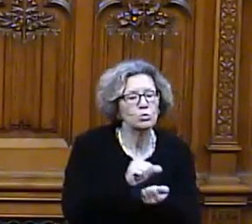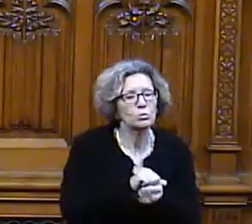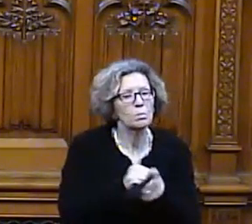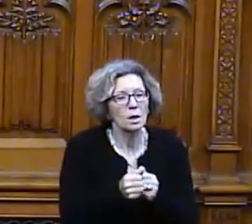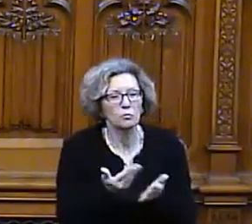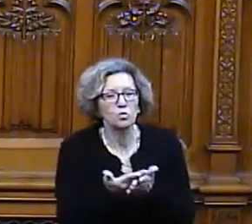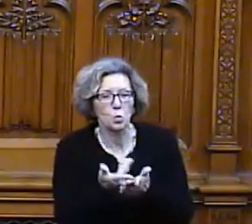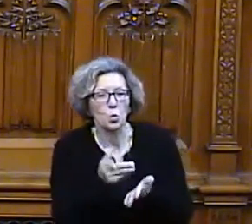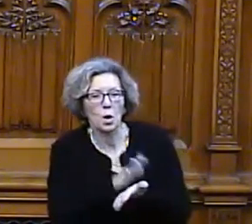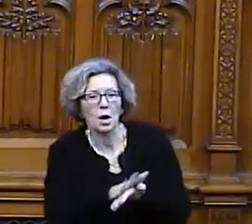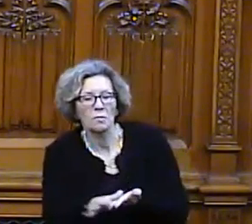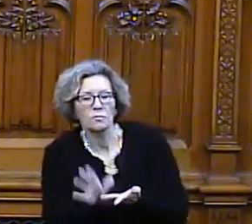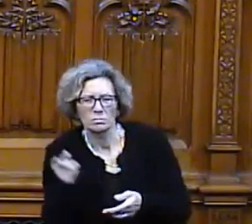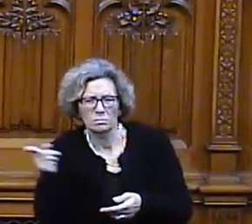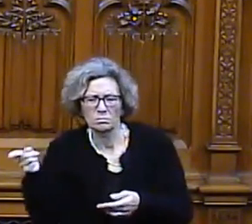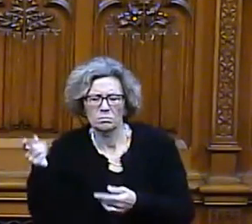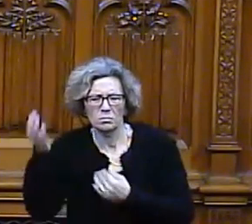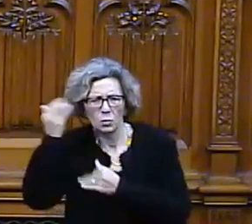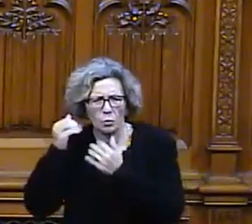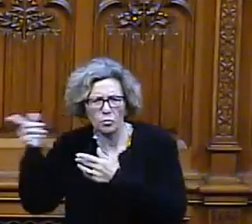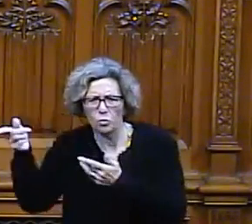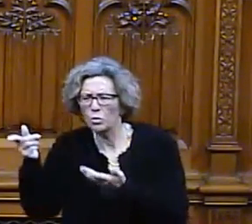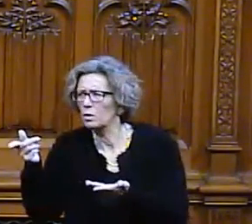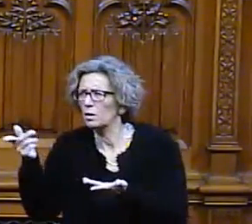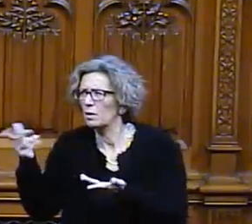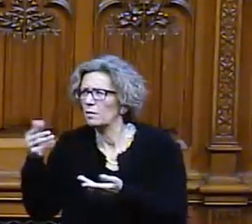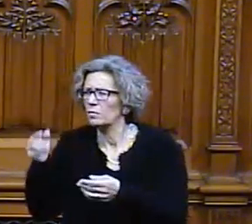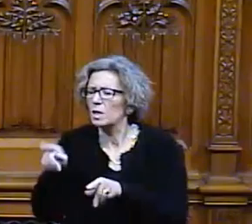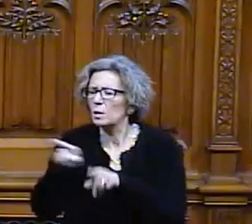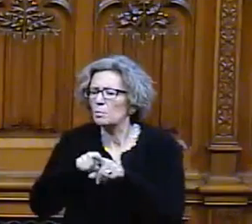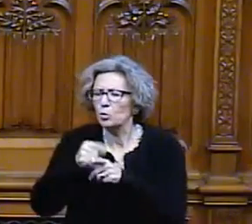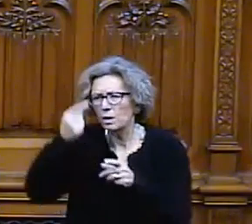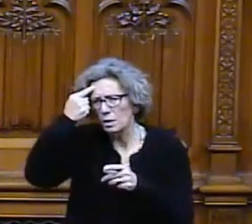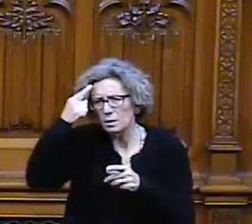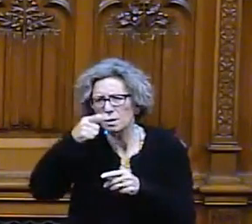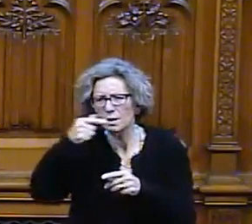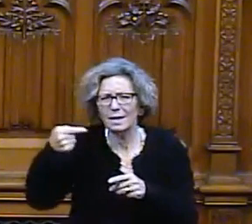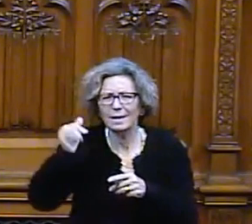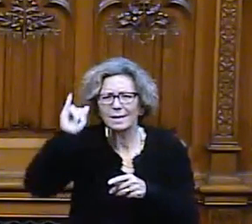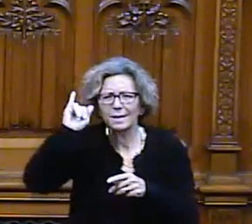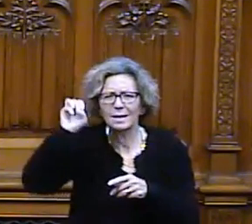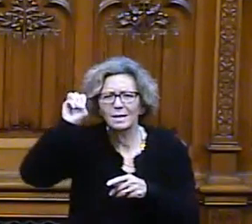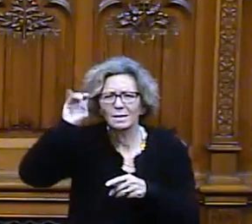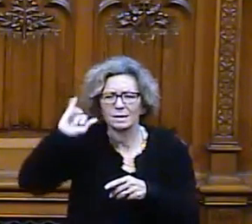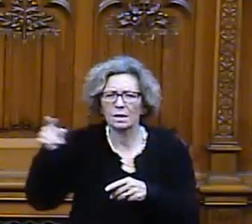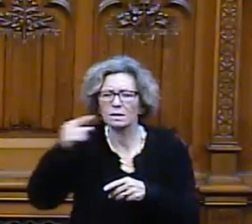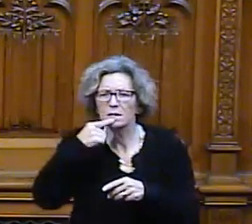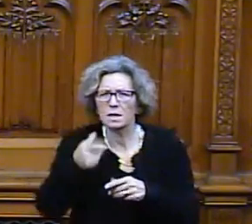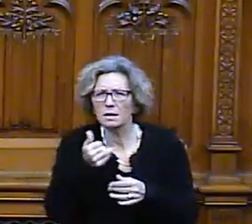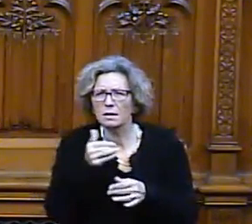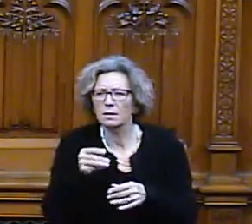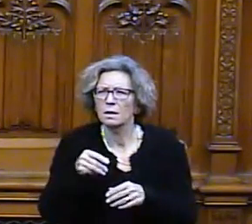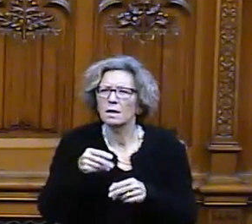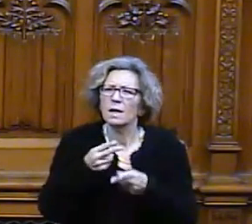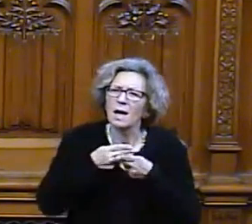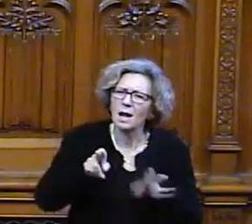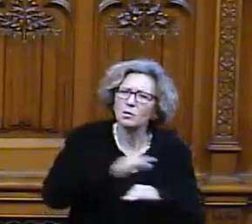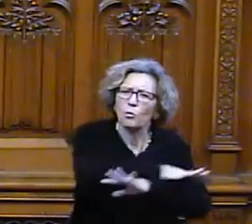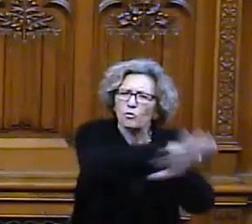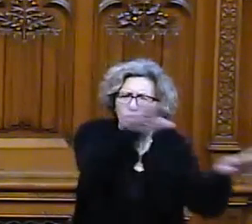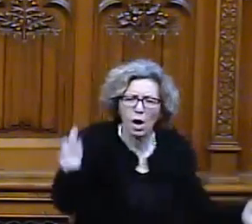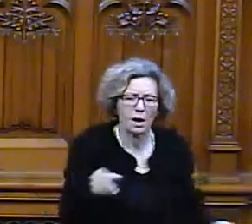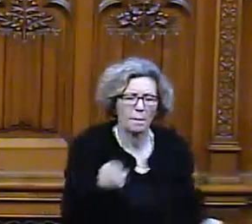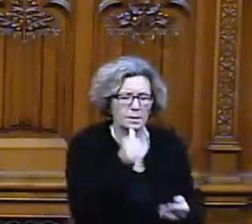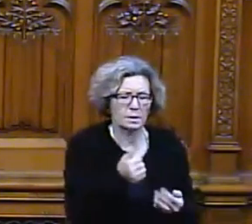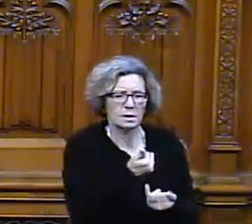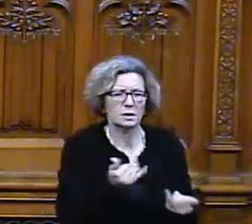Herr Margolis, Sie kommen mir vor wie der Bruder im Geiste Gregor Gysi in Deutschland, der mal plakatiert hat, Reichtum für alle. Nur so einfach